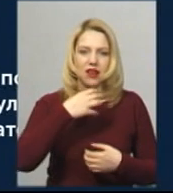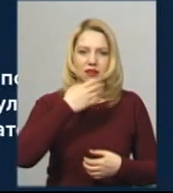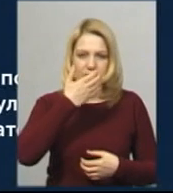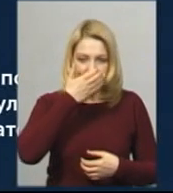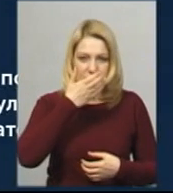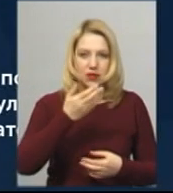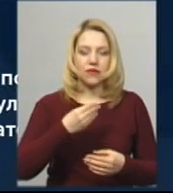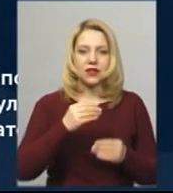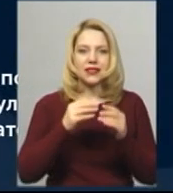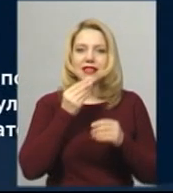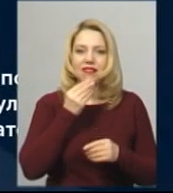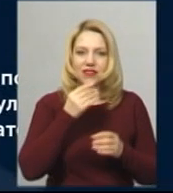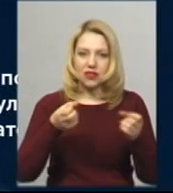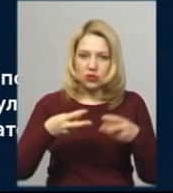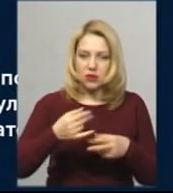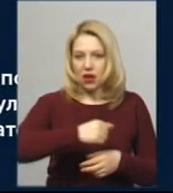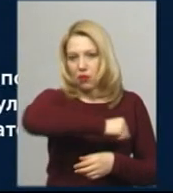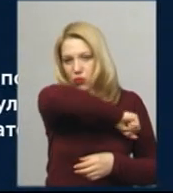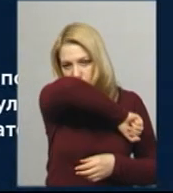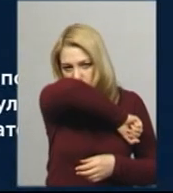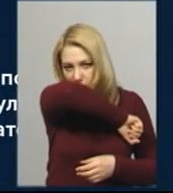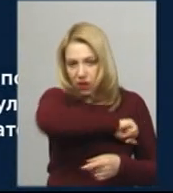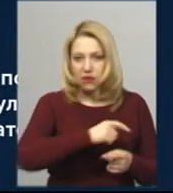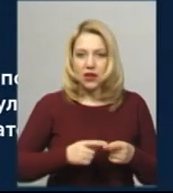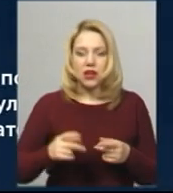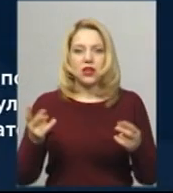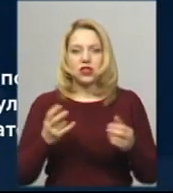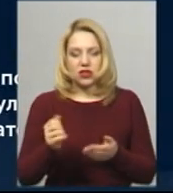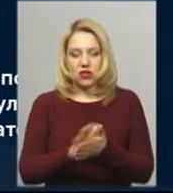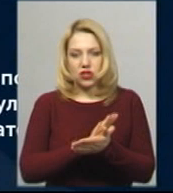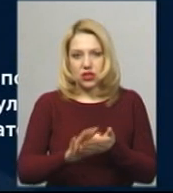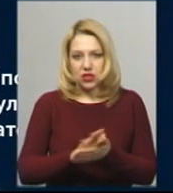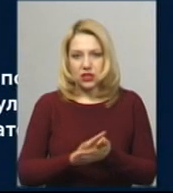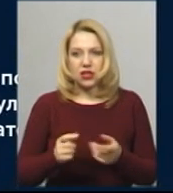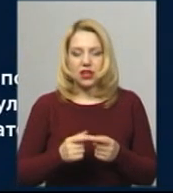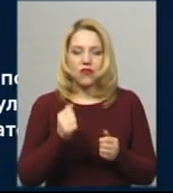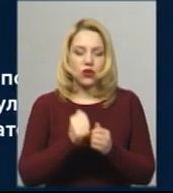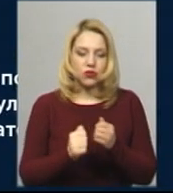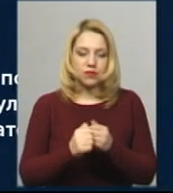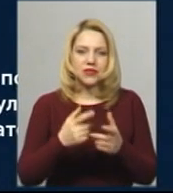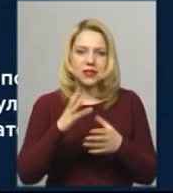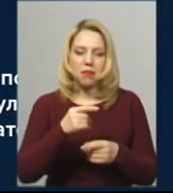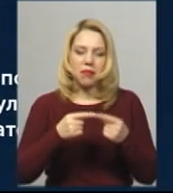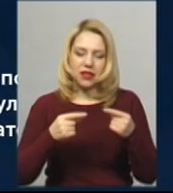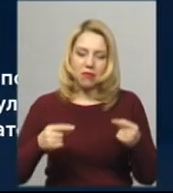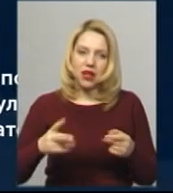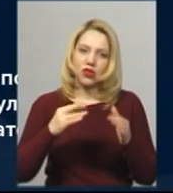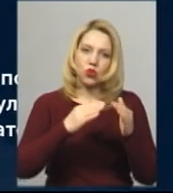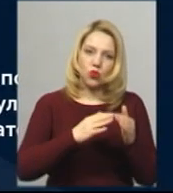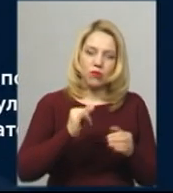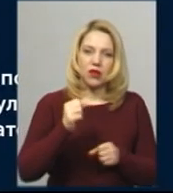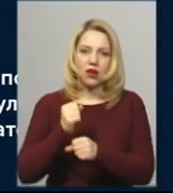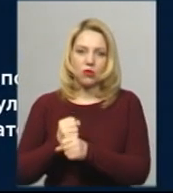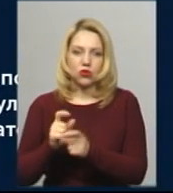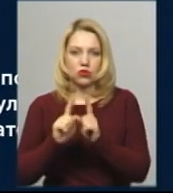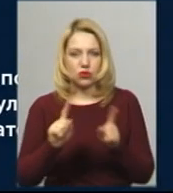одноразовою серветкою чи рукавом. Чистіть і дезінфікуйте часто використовані предмети і поверхні вдома і на роботі. Особливо